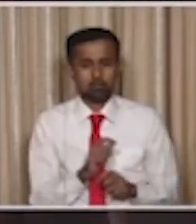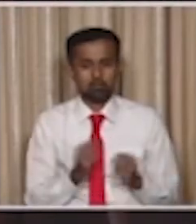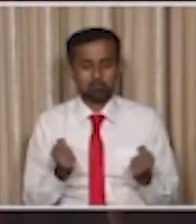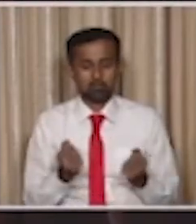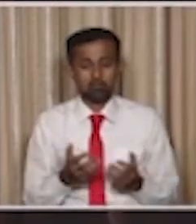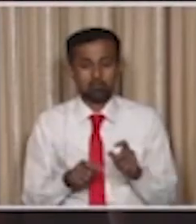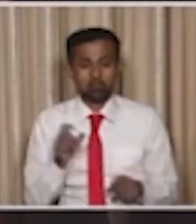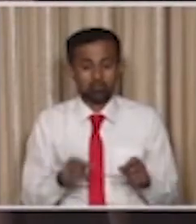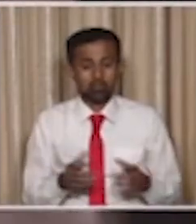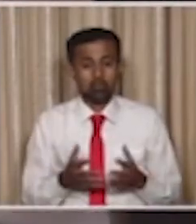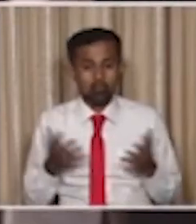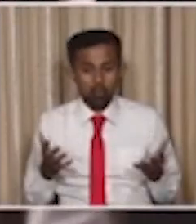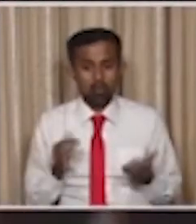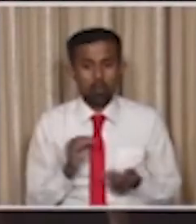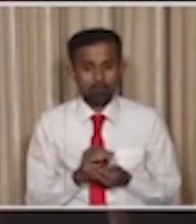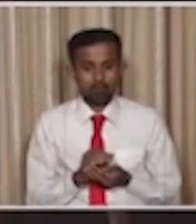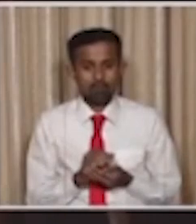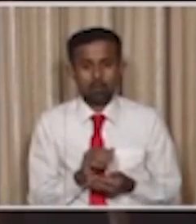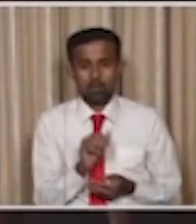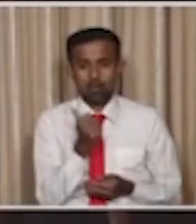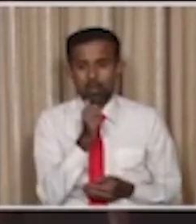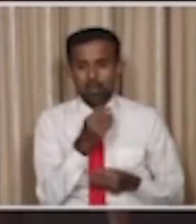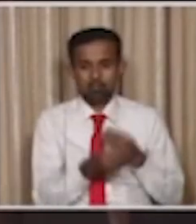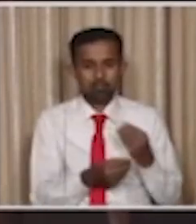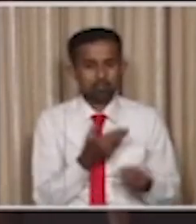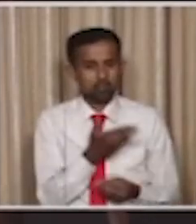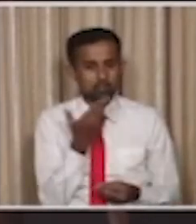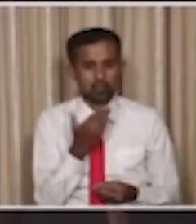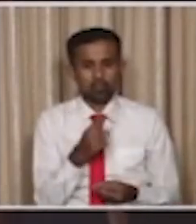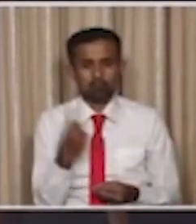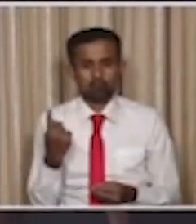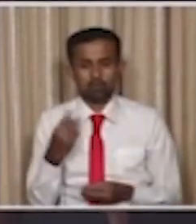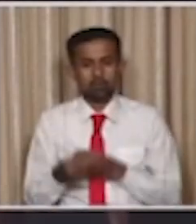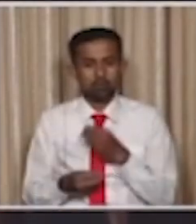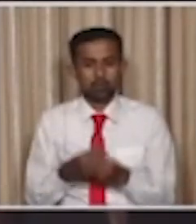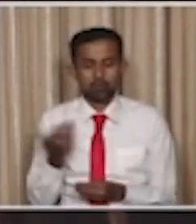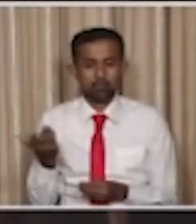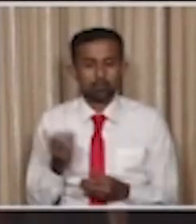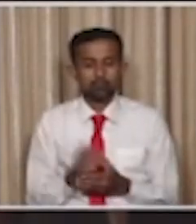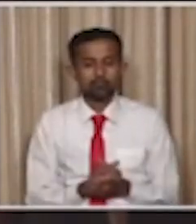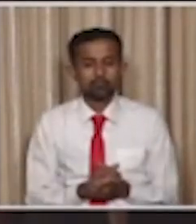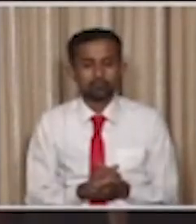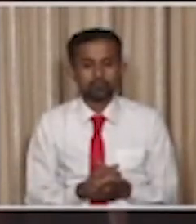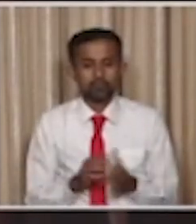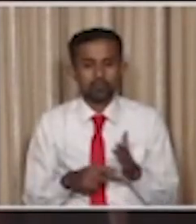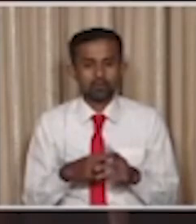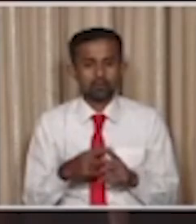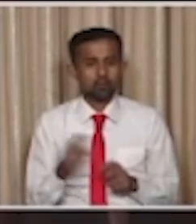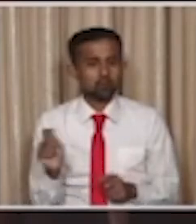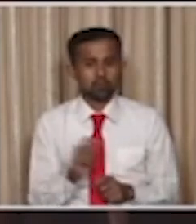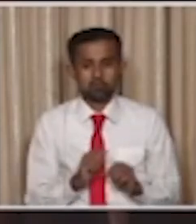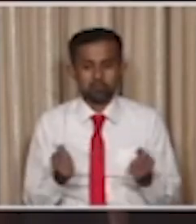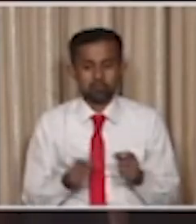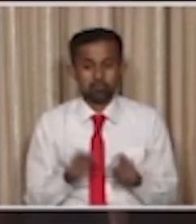විශාල පිරිසක් ඉන්නවා. ඒව ආරක්ෂක සමාගම් වෙන්න පුළුවන්, එහෙම නැත්නම් වෙනත් ව්‍යාපාර වෙන්න පුළුවන්. ඒ බදු අය කරන්නේ නැති